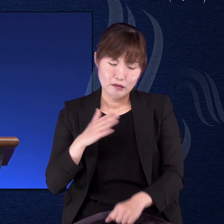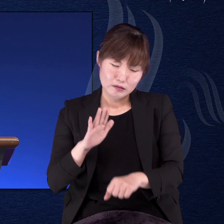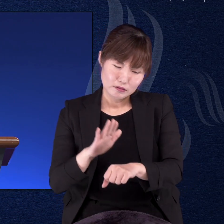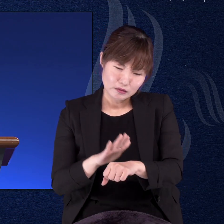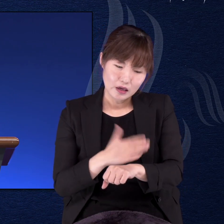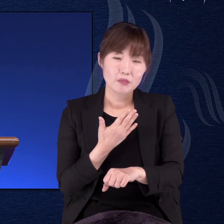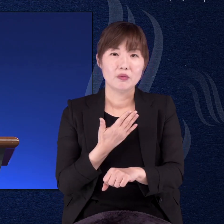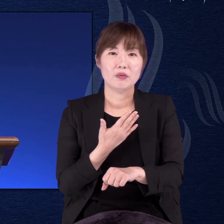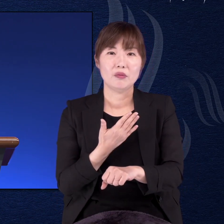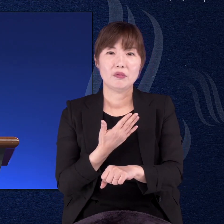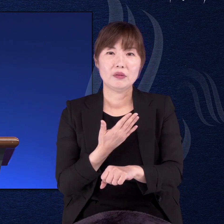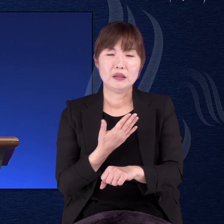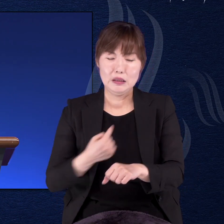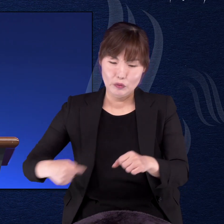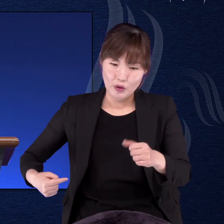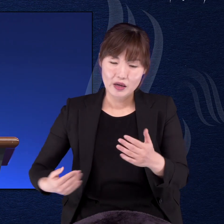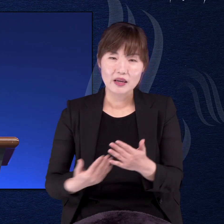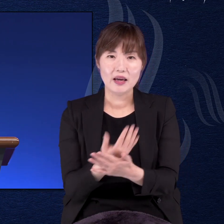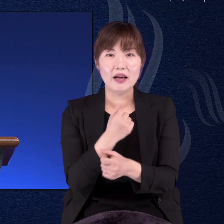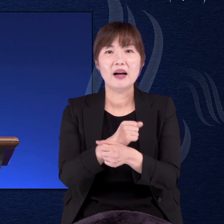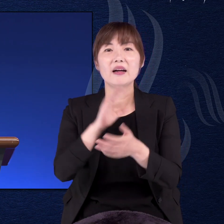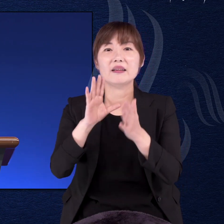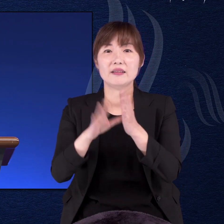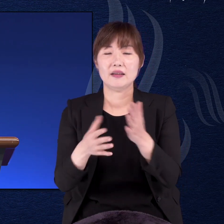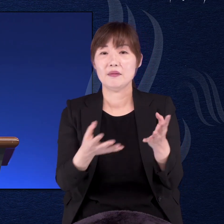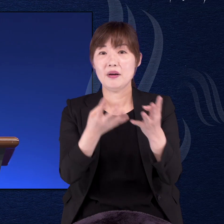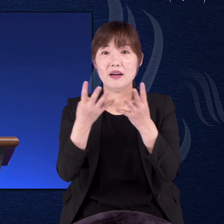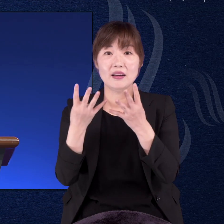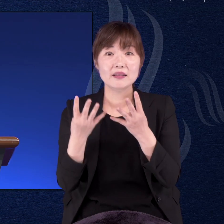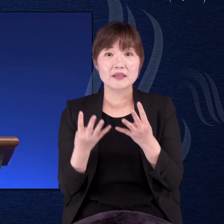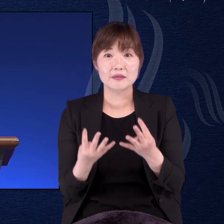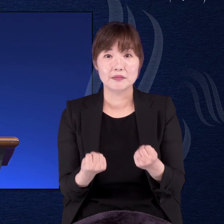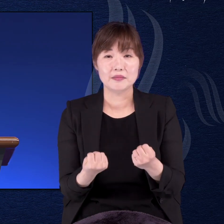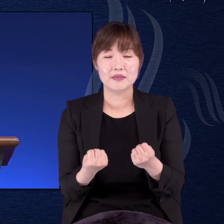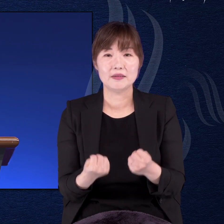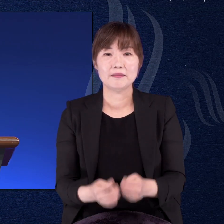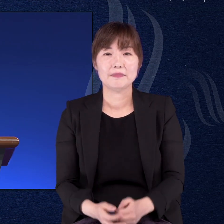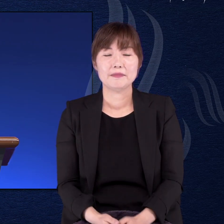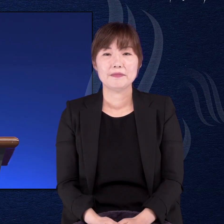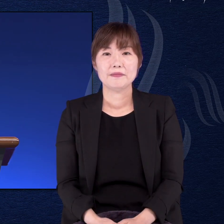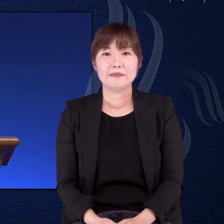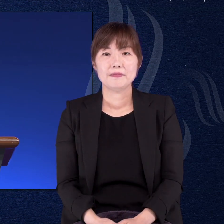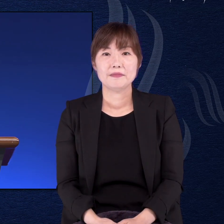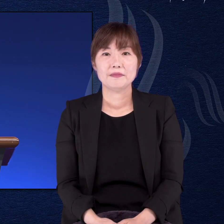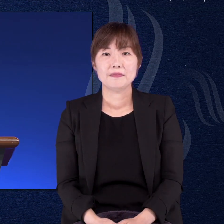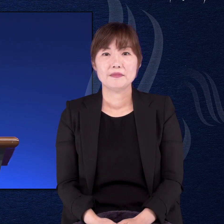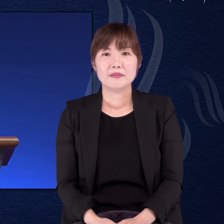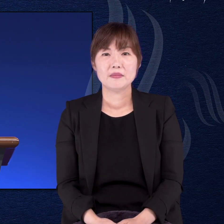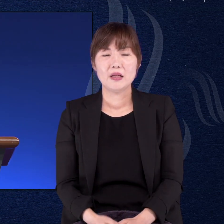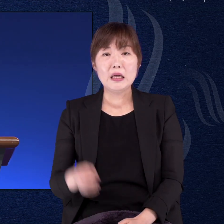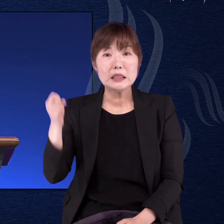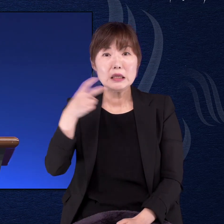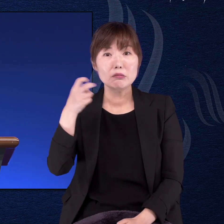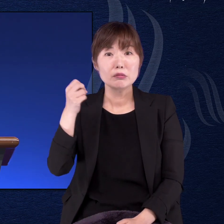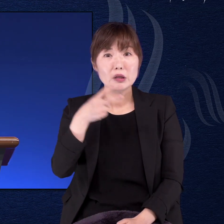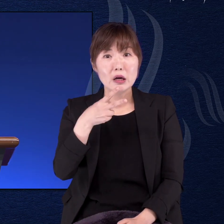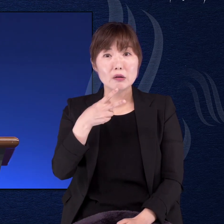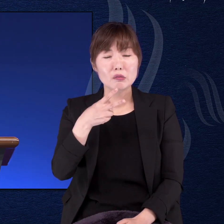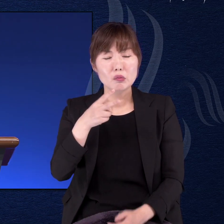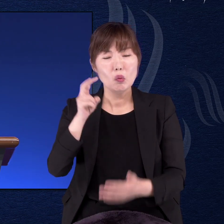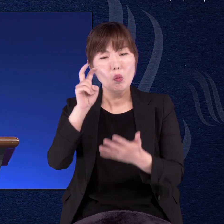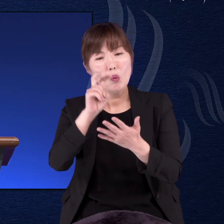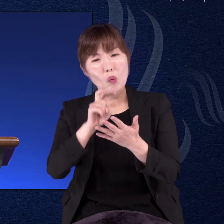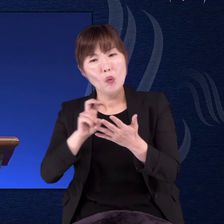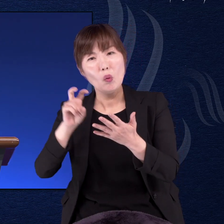때가 많습니다. 그렇기 때문에 제가 아주 자주 흥얼거리는 찬양이